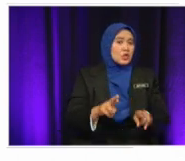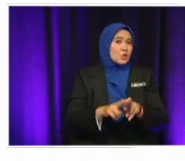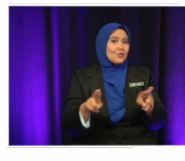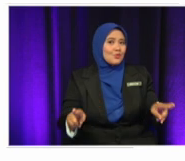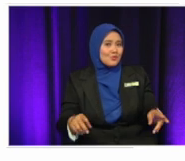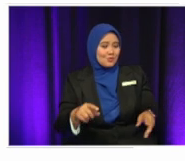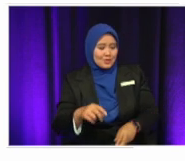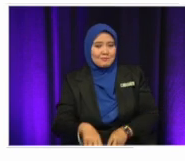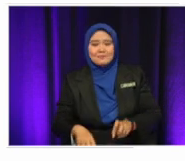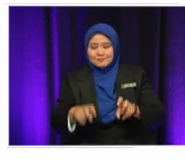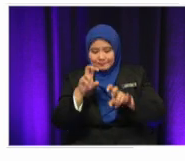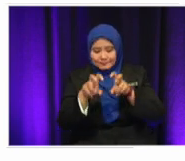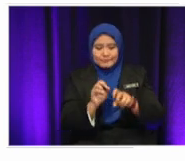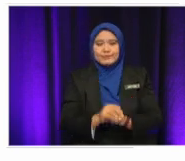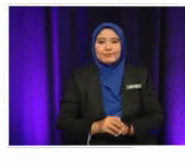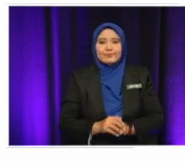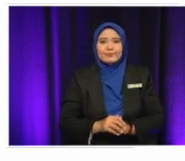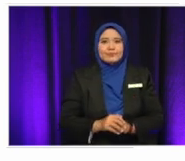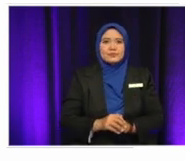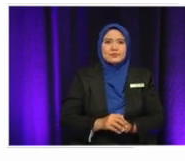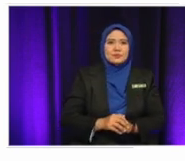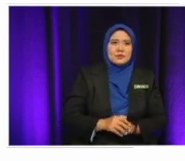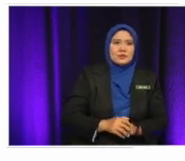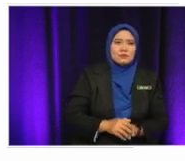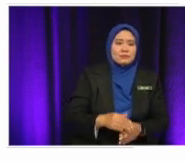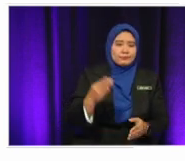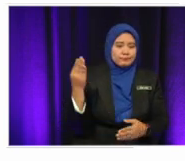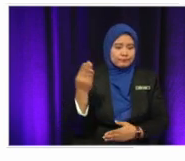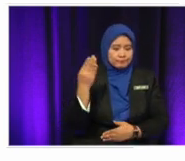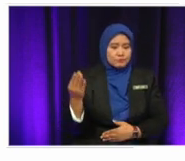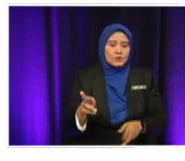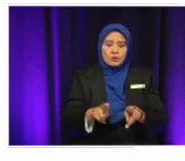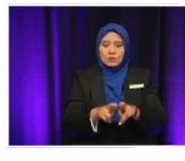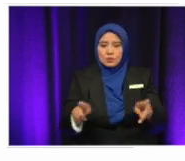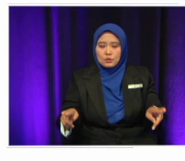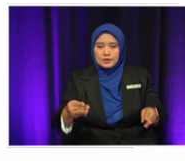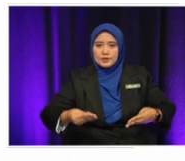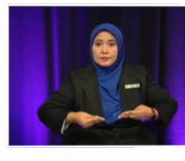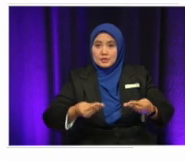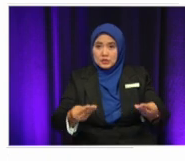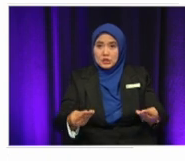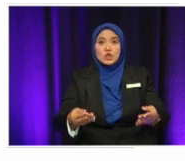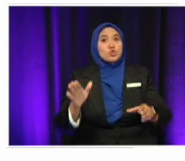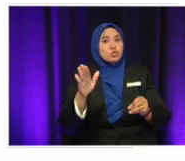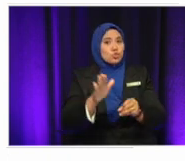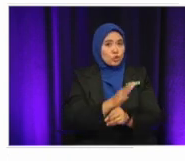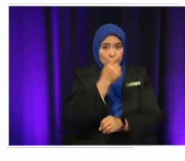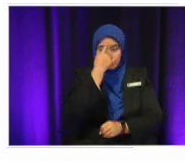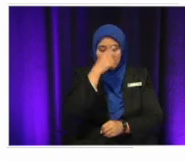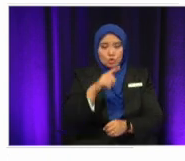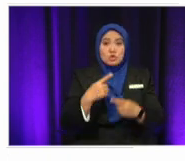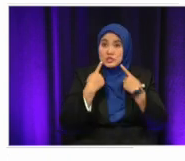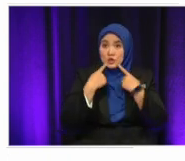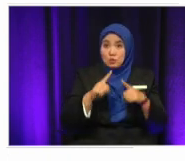Oke jadi tulis dalam pada ruang jawaban biasanya uang yang diberikan memang cukup untuk kita menjawab Jadi